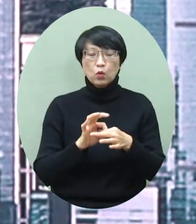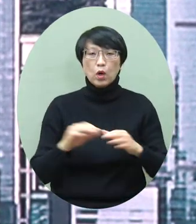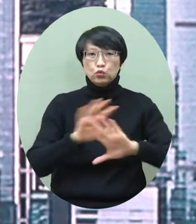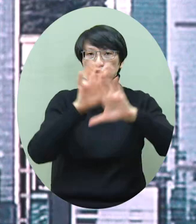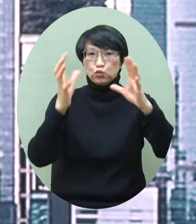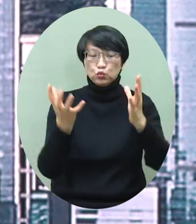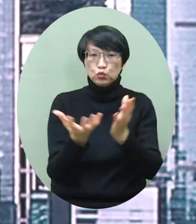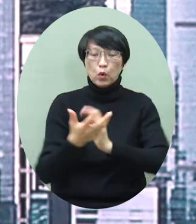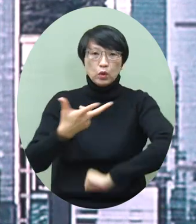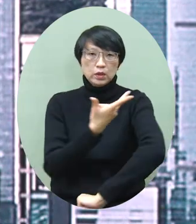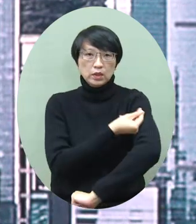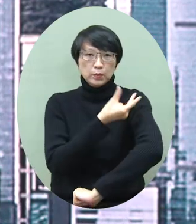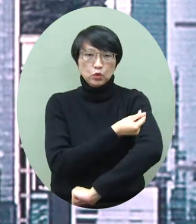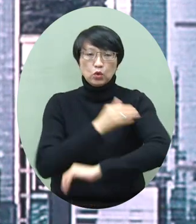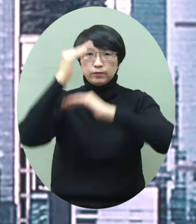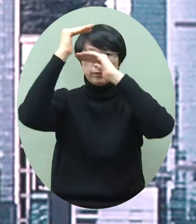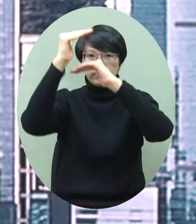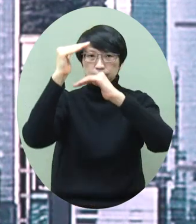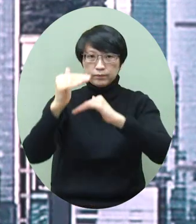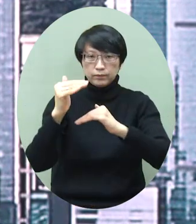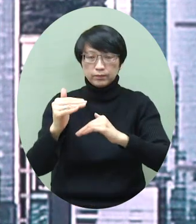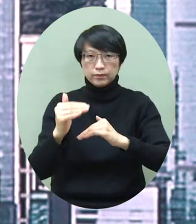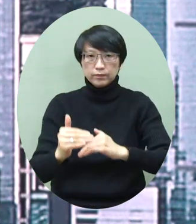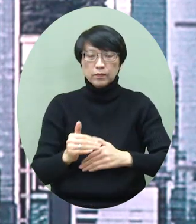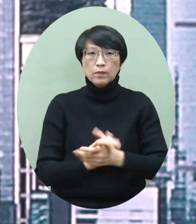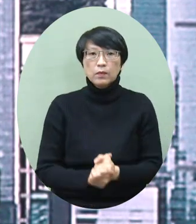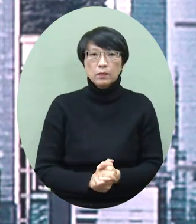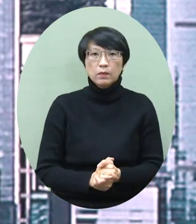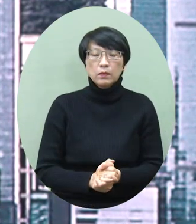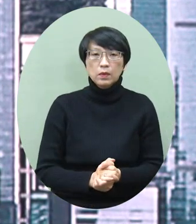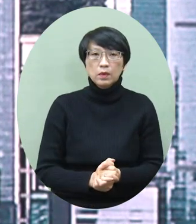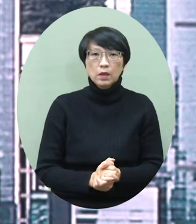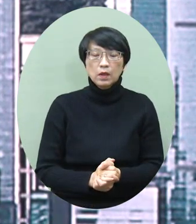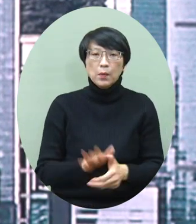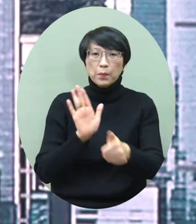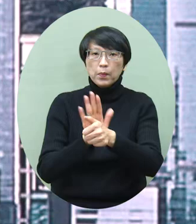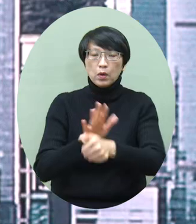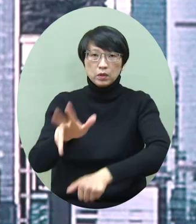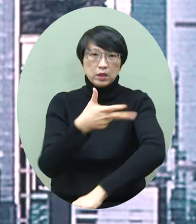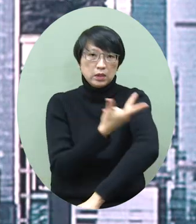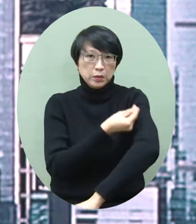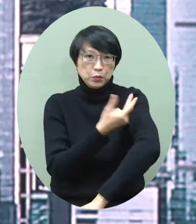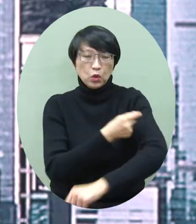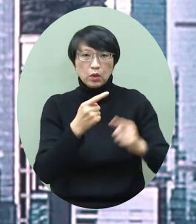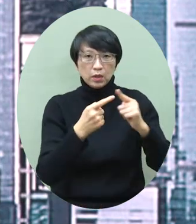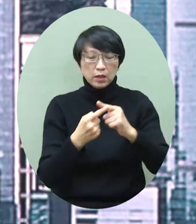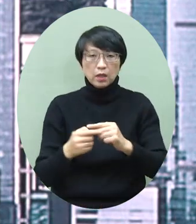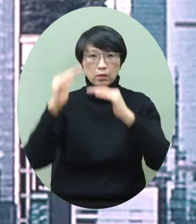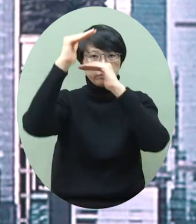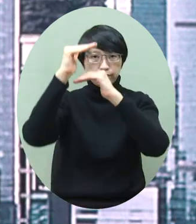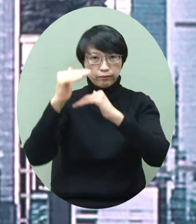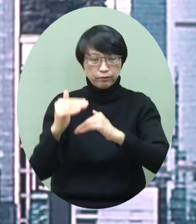個接種疫苗嘅流程嘅當中咧，就接受去接種疫苗嘅人士咧，係即係有序地去